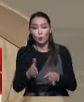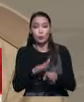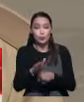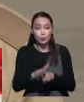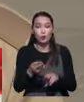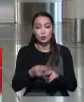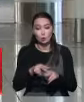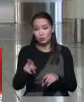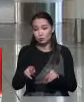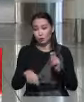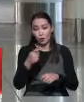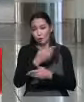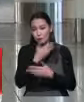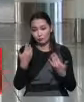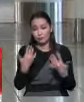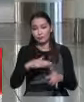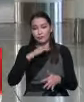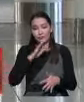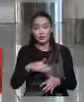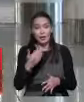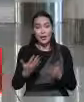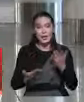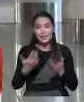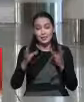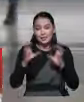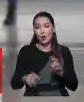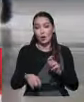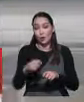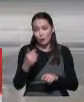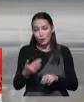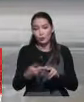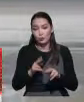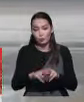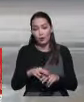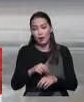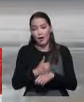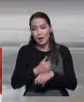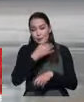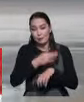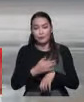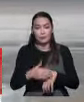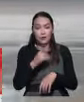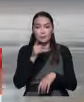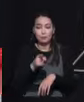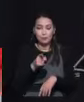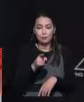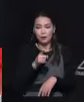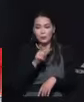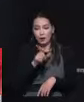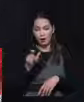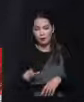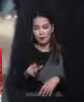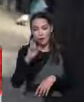талапты бұзбаса болды. Ел көші-қон заңын бұзған үшін 9800 адам әкімшілік жауапкершілікке тартылып, 1000 адам елден шығарылған.